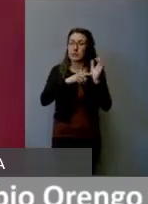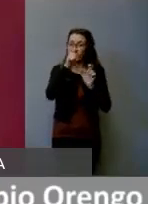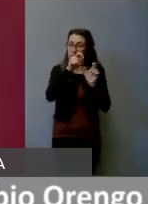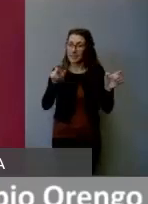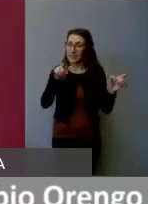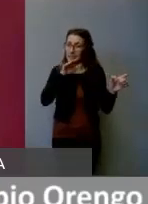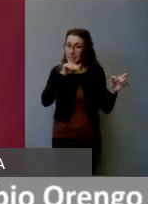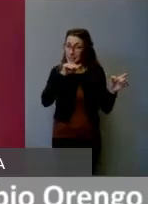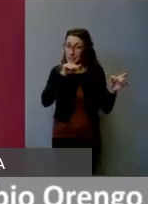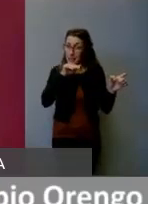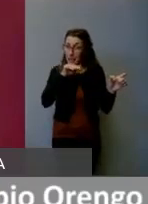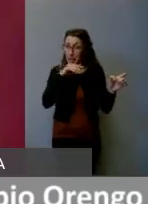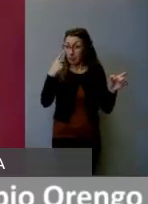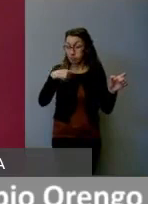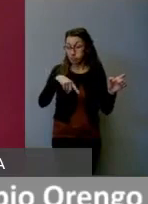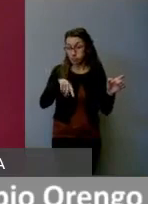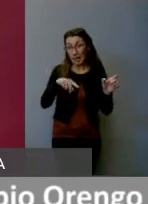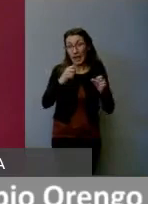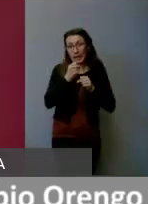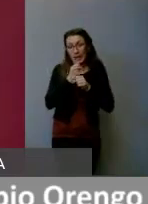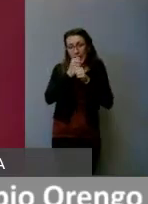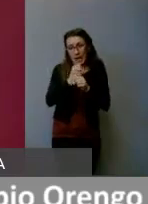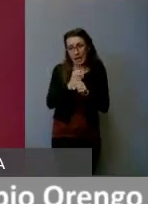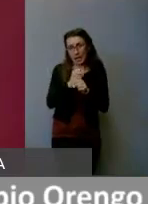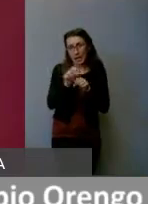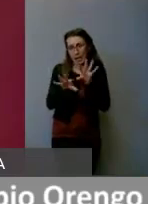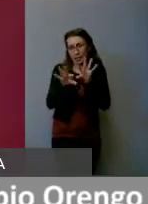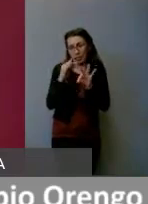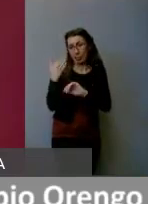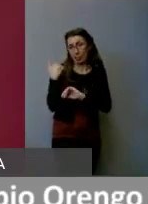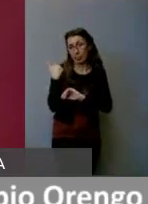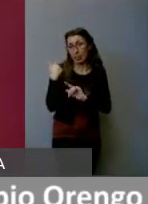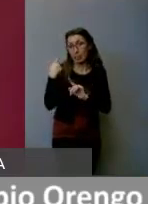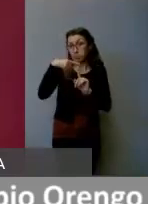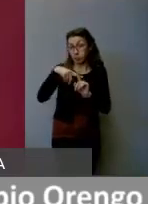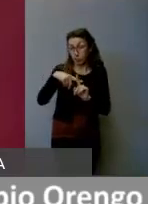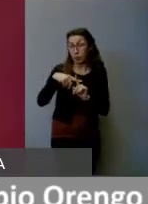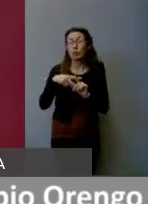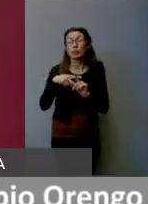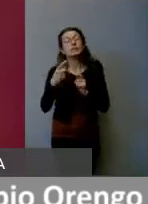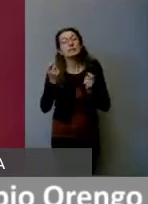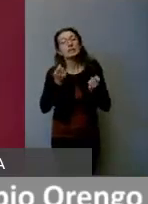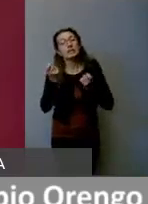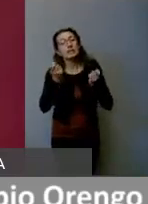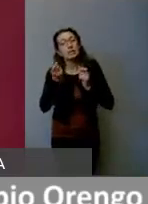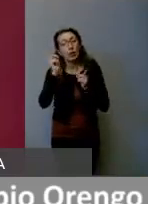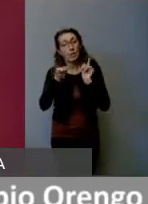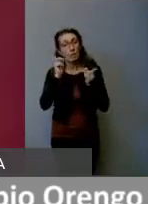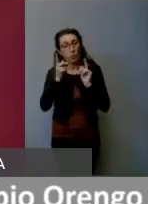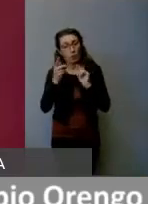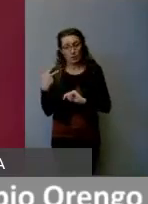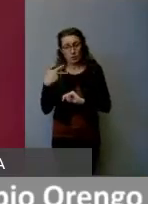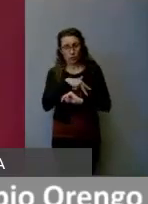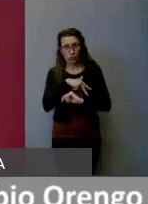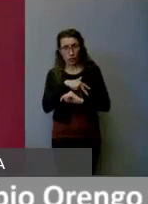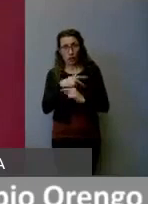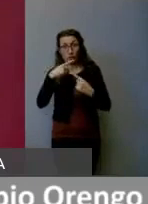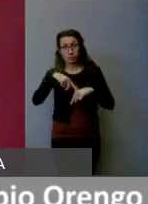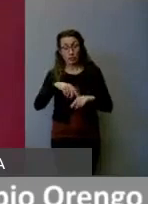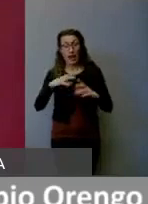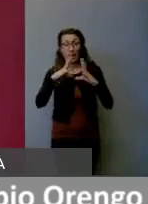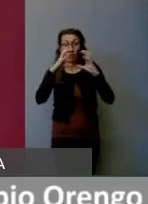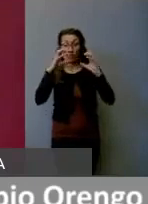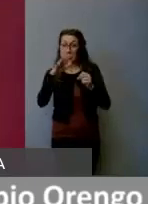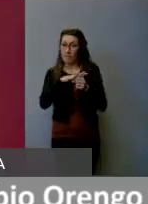nominato di recente, la Direzione delle Politiche Sociali, in particolare l'Agenzia della Famiglia se ne sta